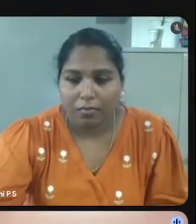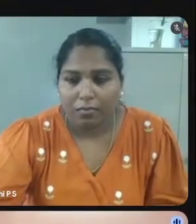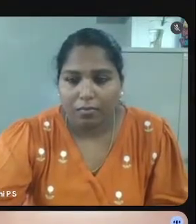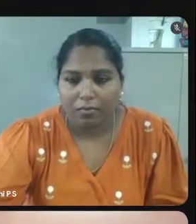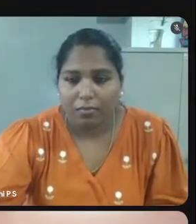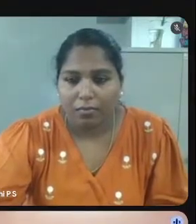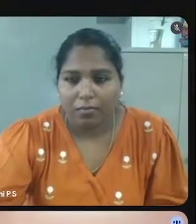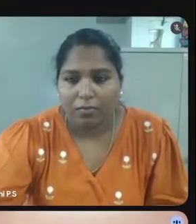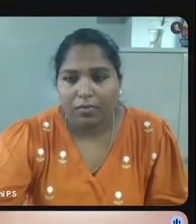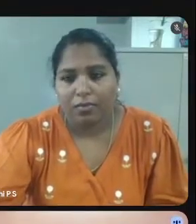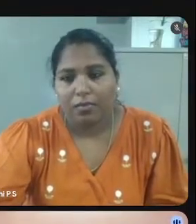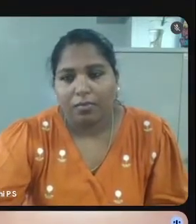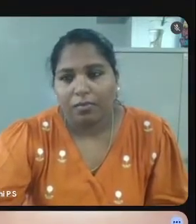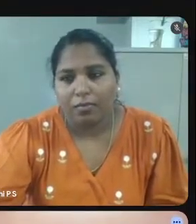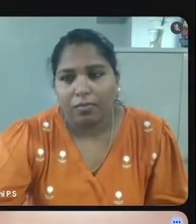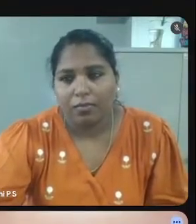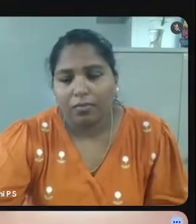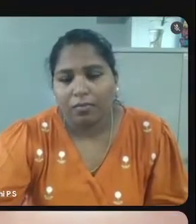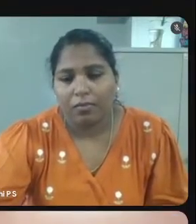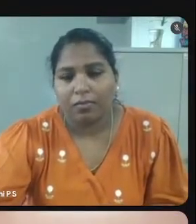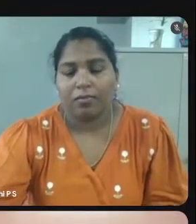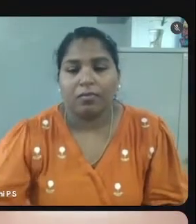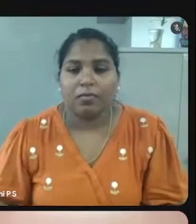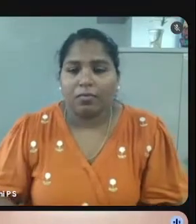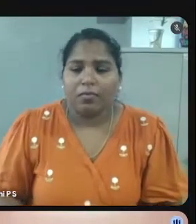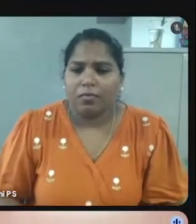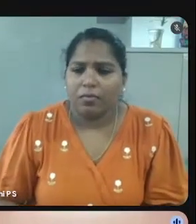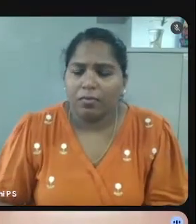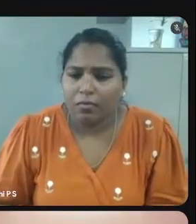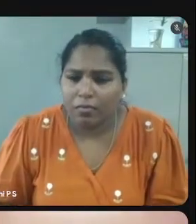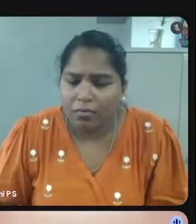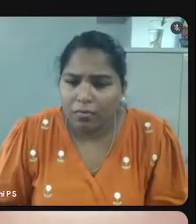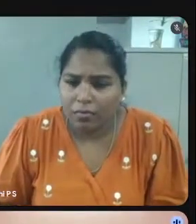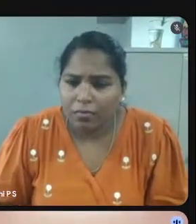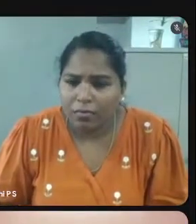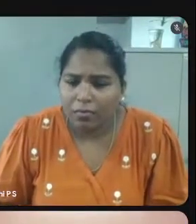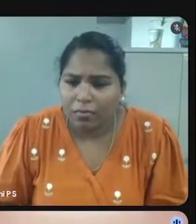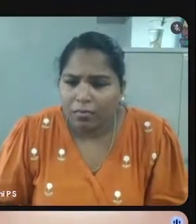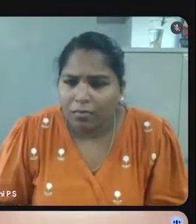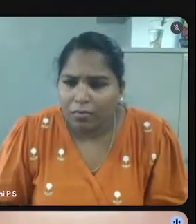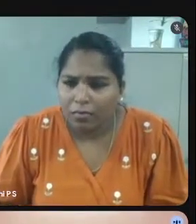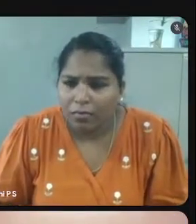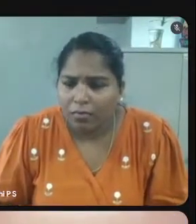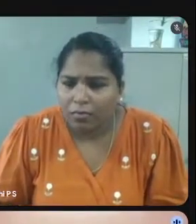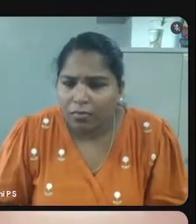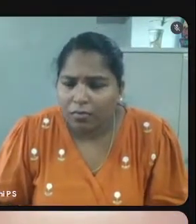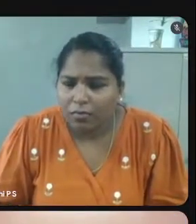ഒരു ക്വസ്റ്റ്യനും കൂടി ചോദിച്ചോട്ടെ. ആൺകുട്ടികളിലെ സ്വപ്നസ്ഖലനം എന്നുള്ള ഒരു പ്രോസസ്സ് ഇടയ്ക്ക്